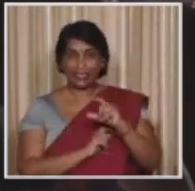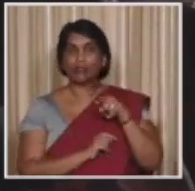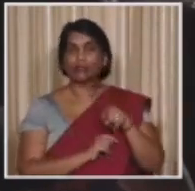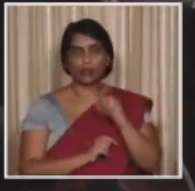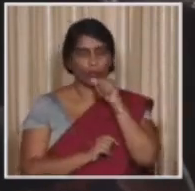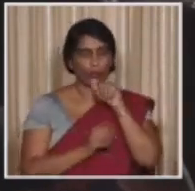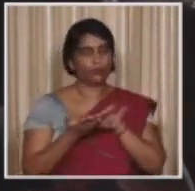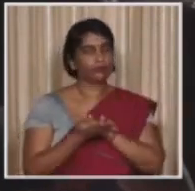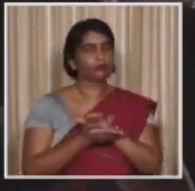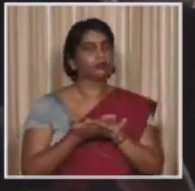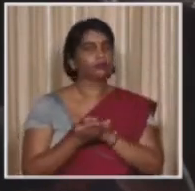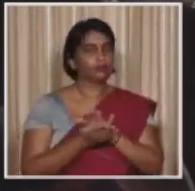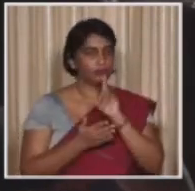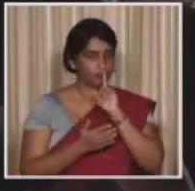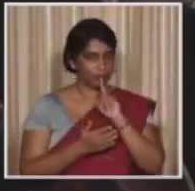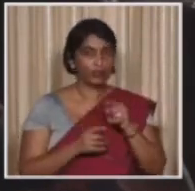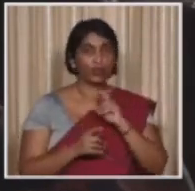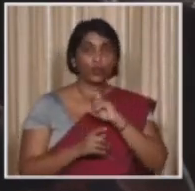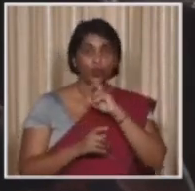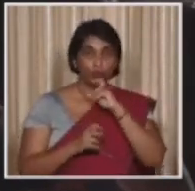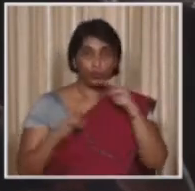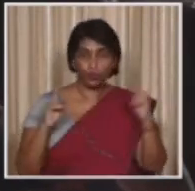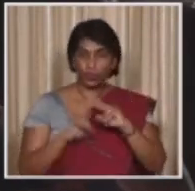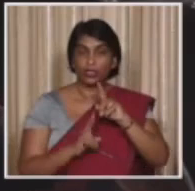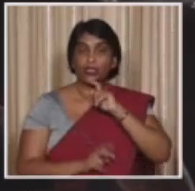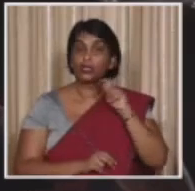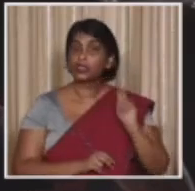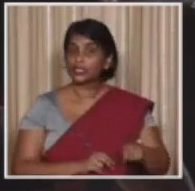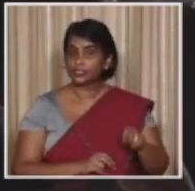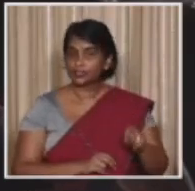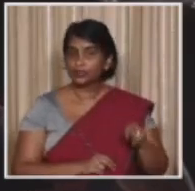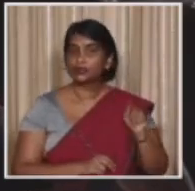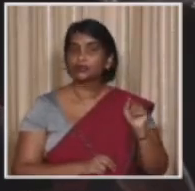පැහැදිලිව සඳහන් වෙනවා අධිකරණ විනිශ්චකාරවරයෙකුට